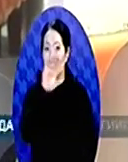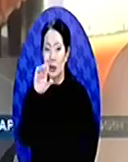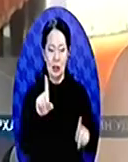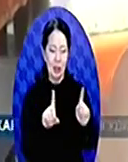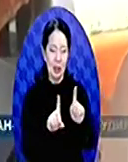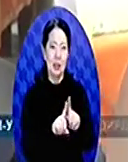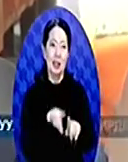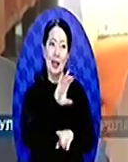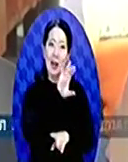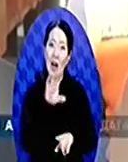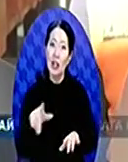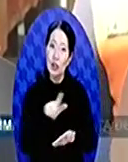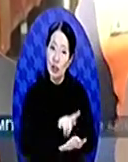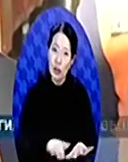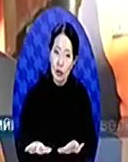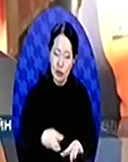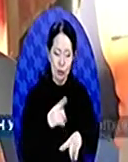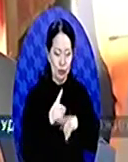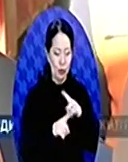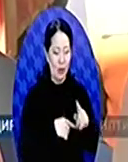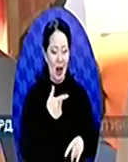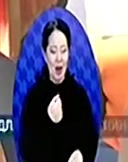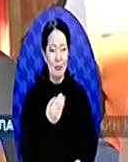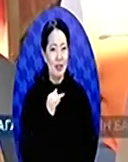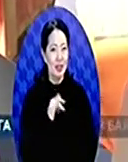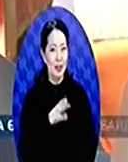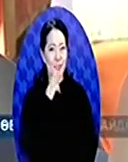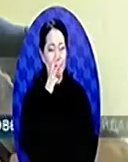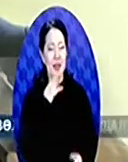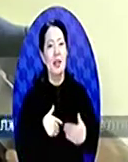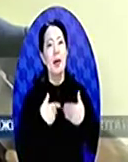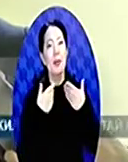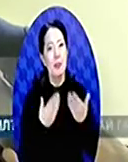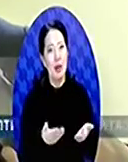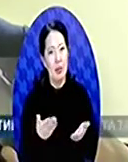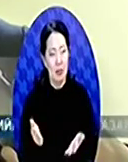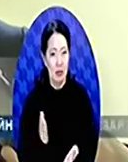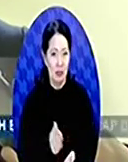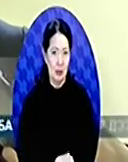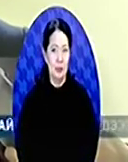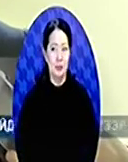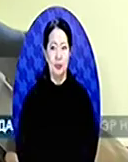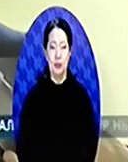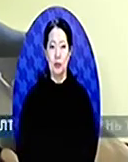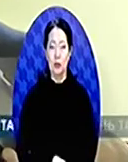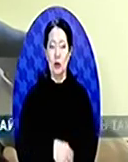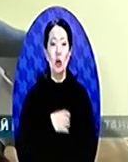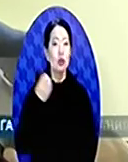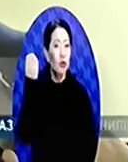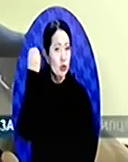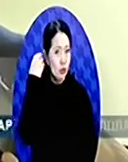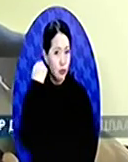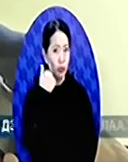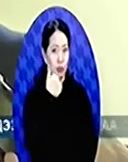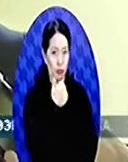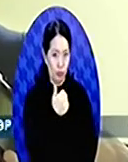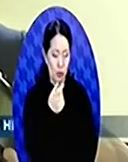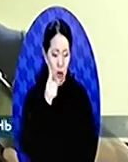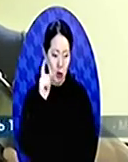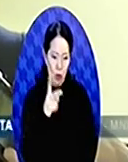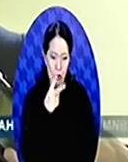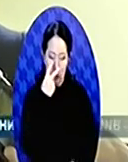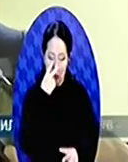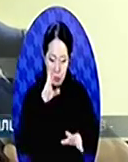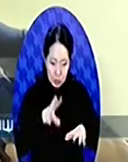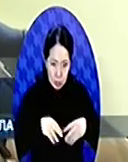газар хөдлөлтийн тухай, энэ гамшигын тухай мэдээллийг тарааж хүргэж байгаа. Сонсноос давхар үзэж байгаа зүйл мөн их чухал. Тэ сая